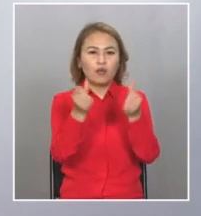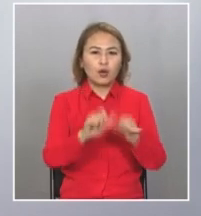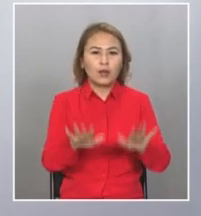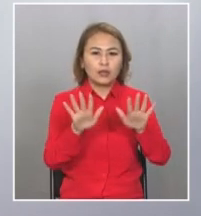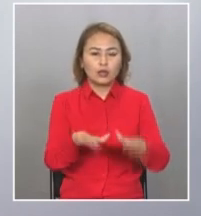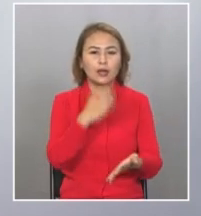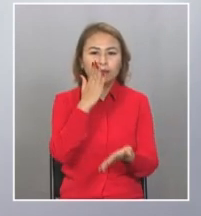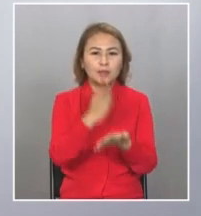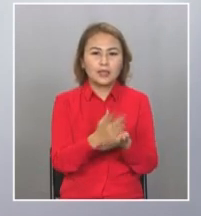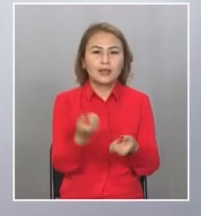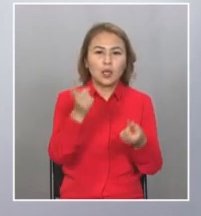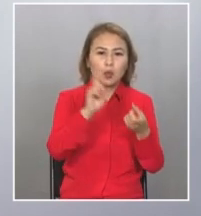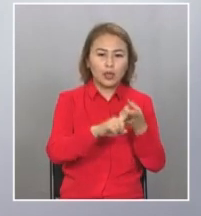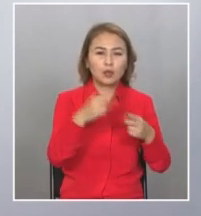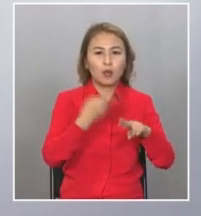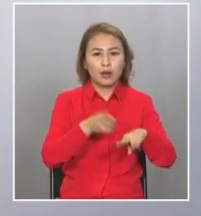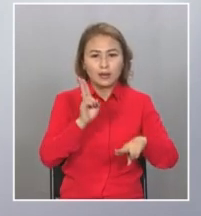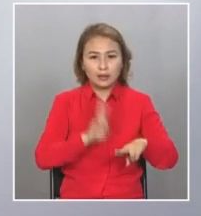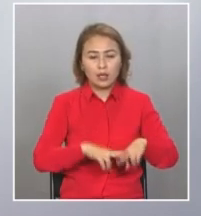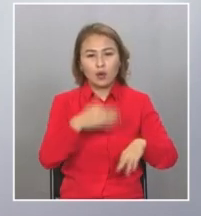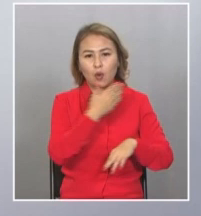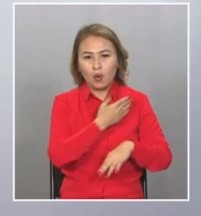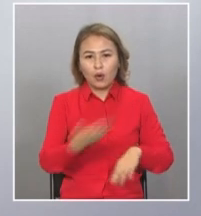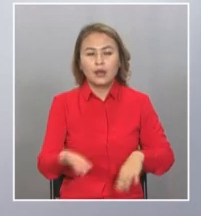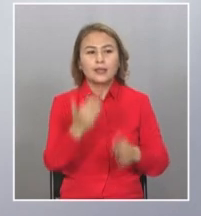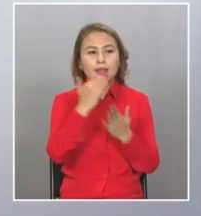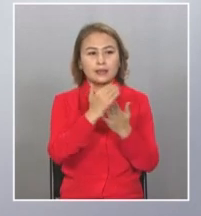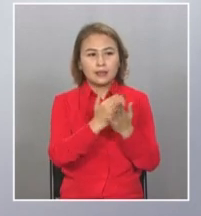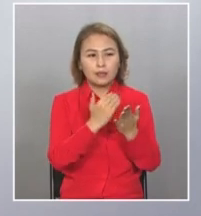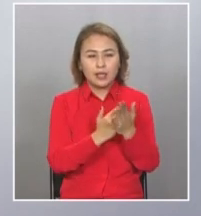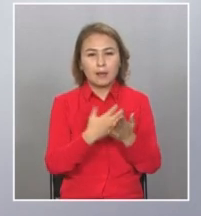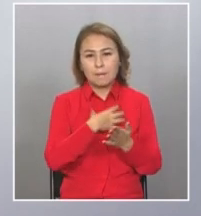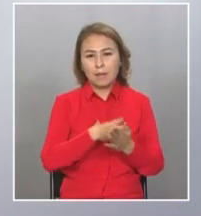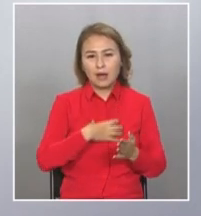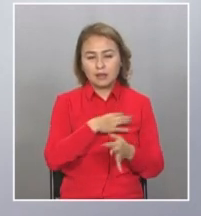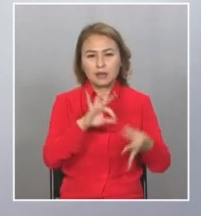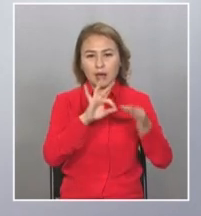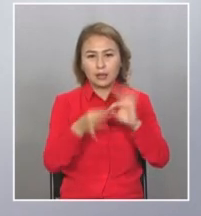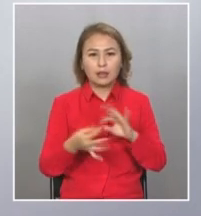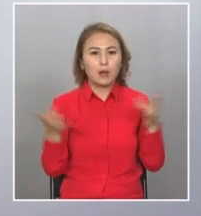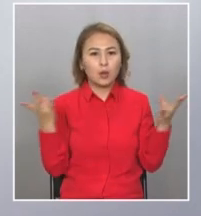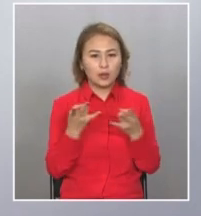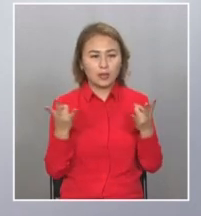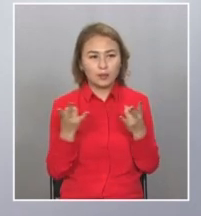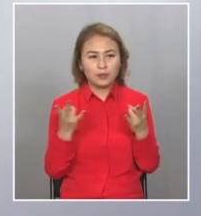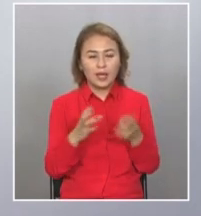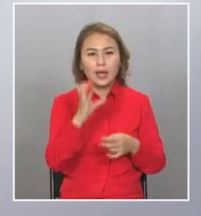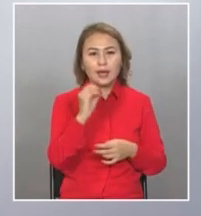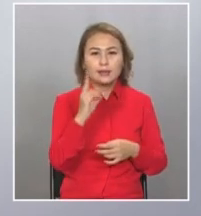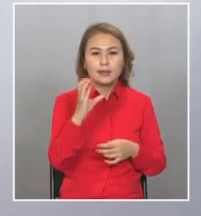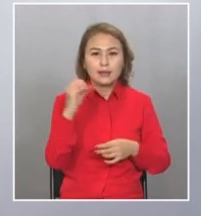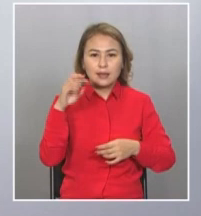тұрған ұяшық тәуелді болғандықтан, оған сілтеменің маңызын айқындап алуымыз керек.